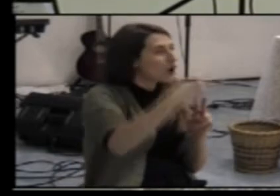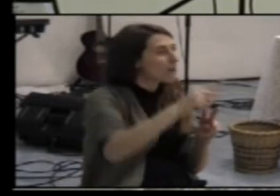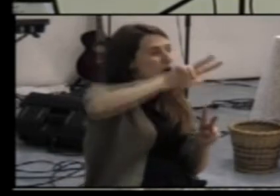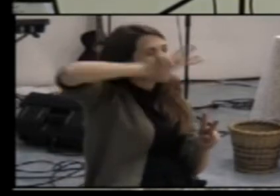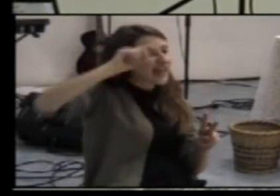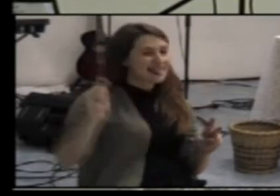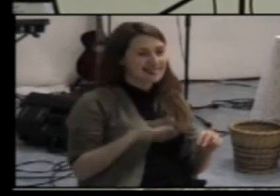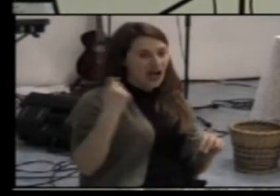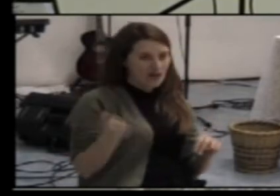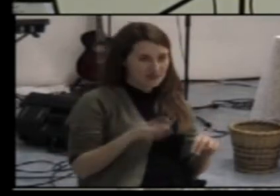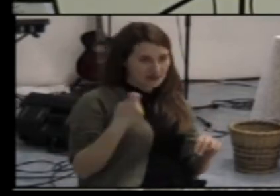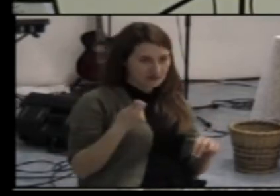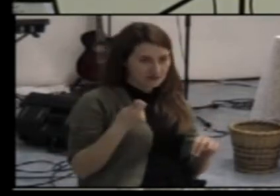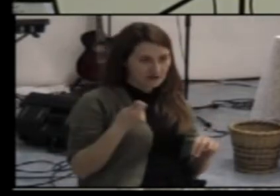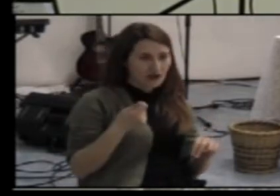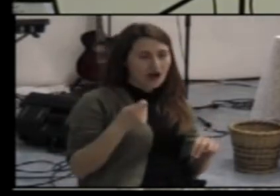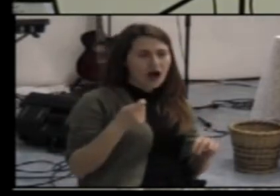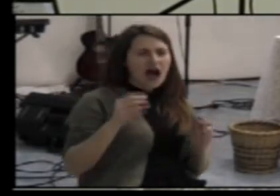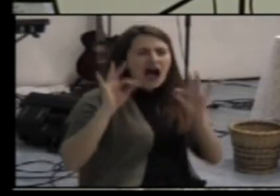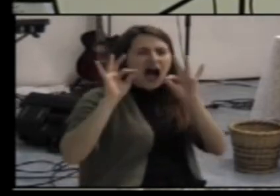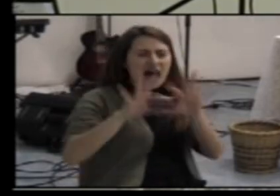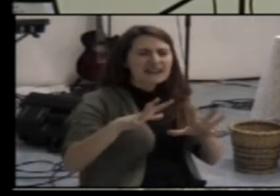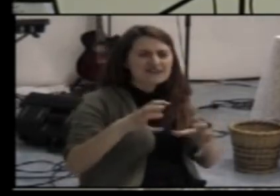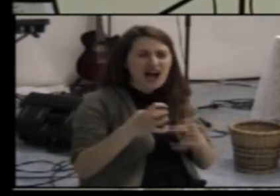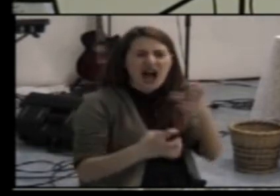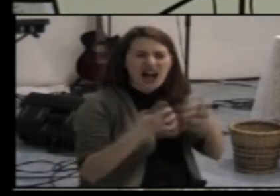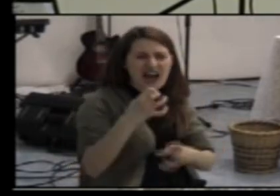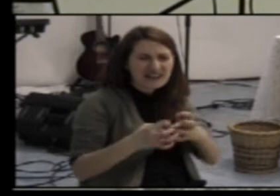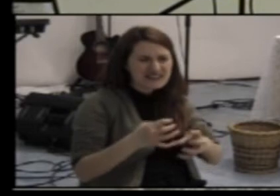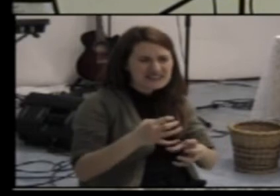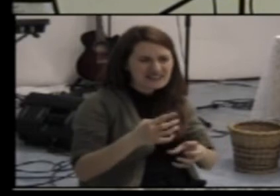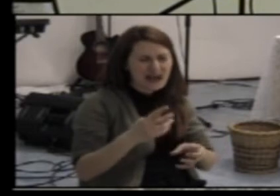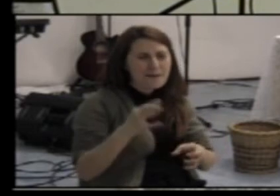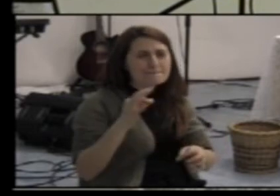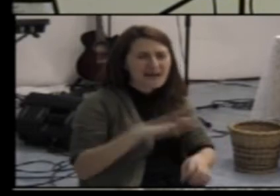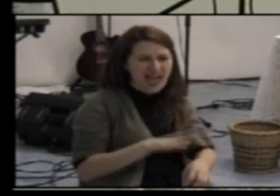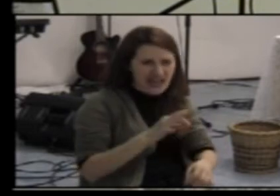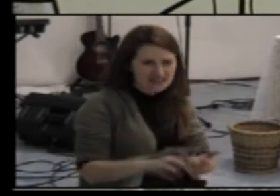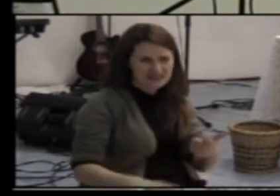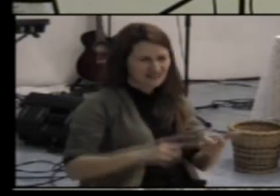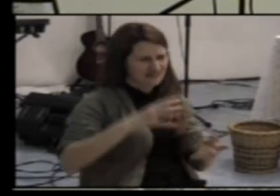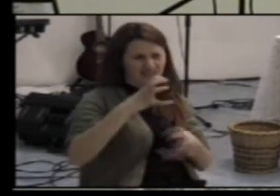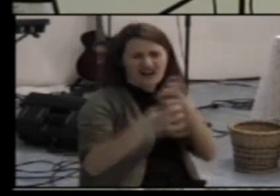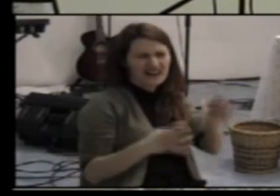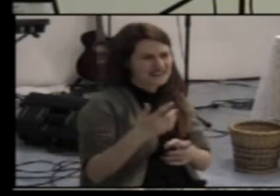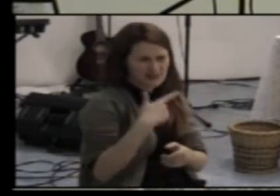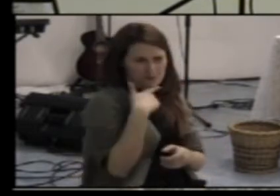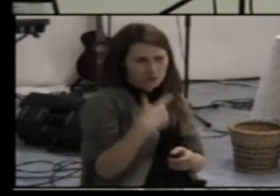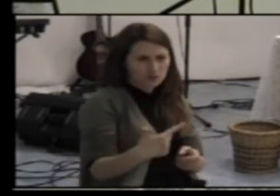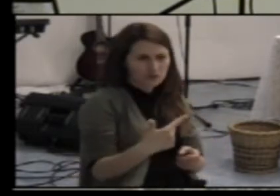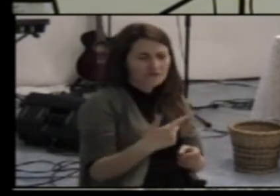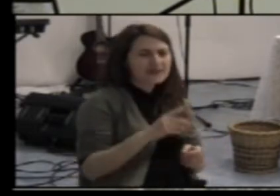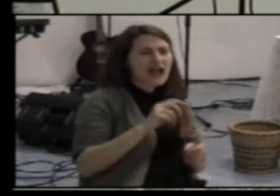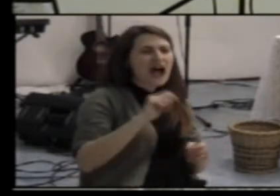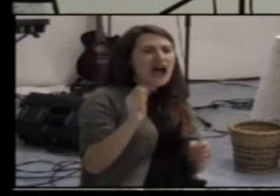Signore, perché questa carestia? E il Signore dice: guarda, che questa carestia è venuta come conseguenza del fatto che Saul ha